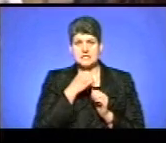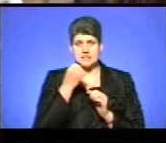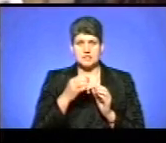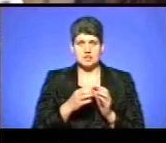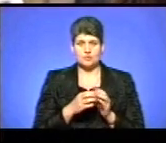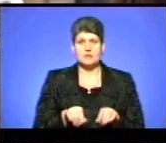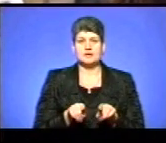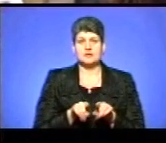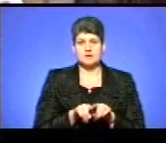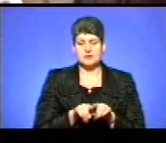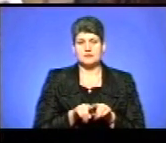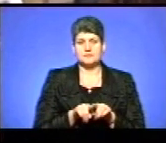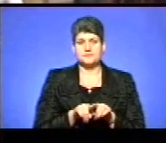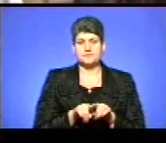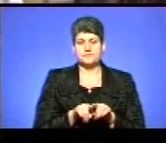також соло